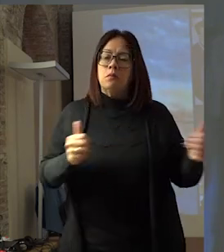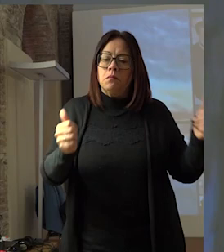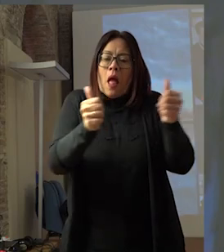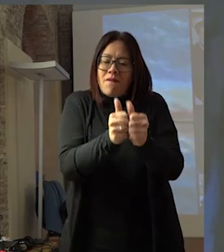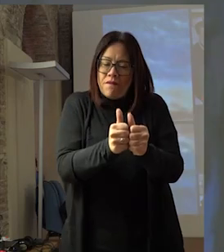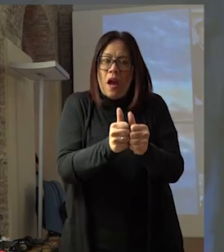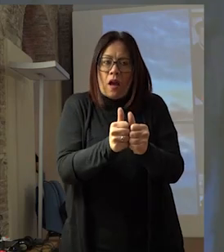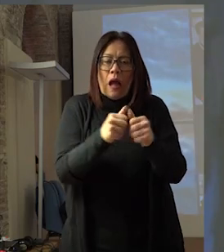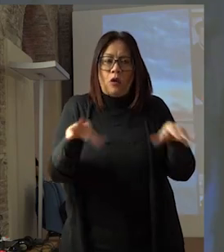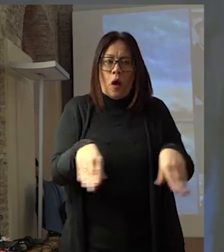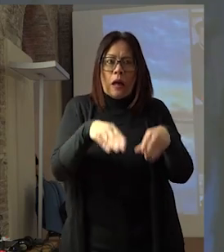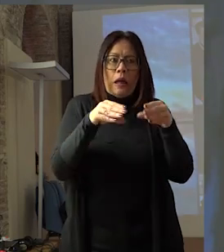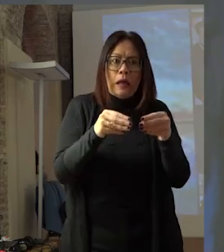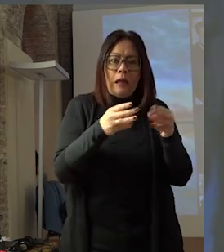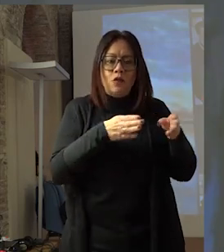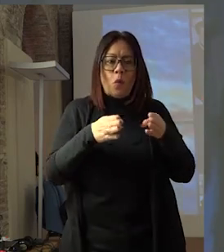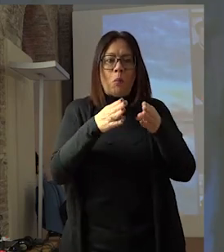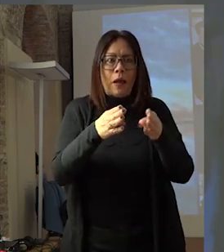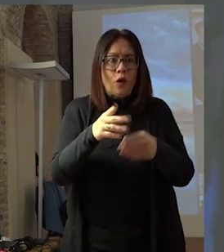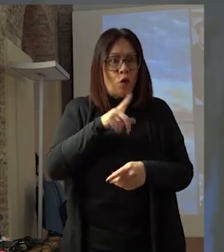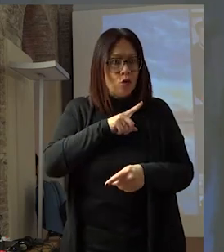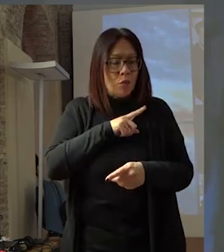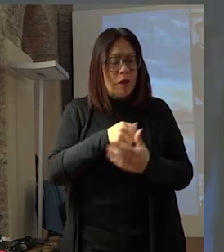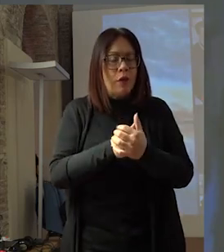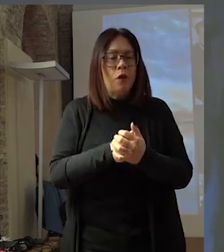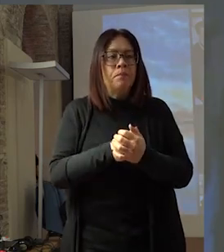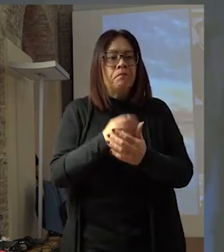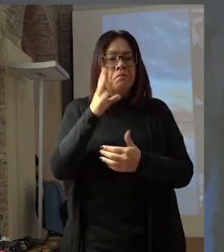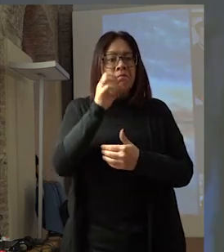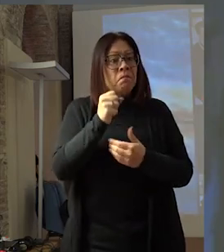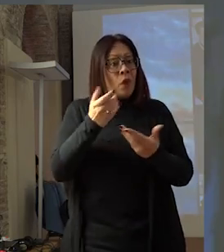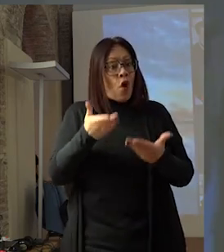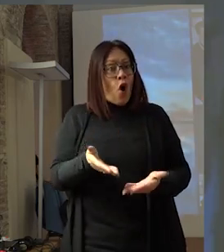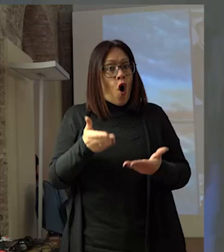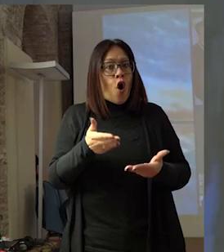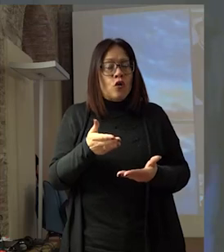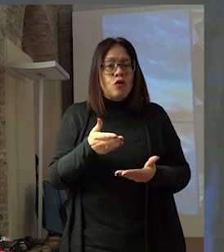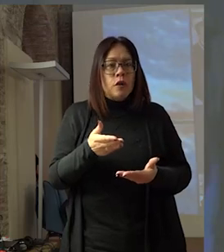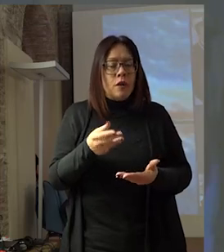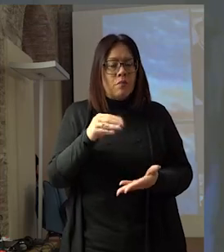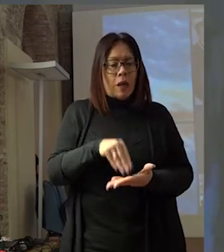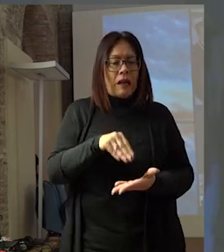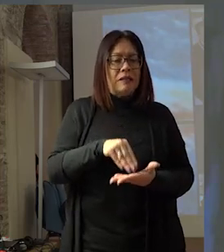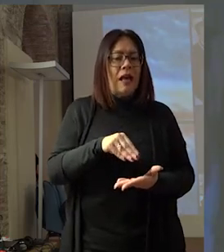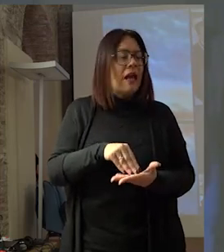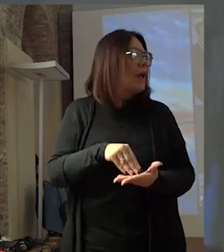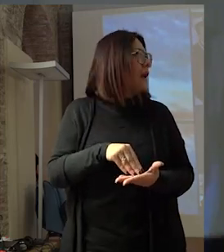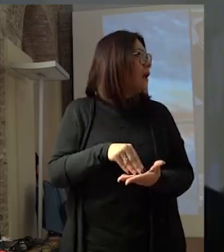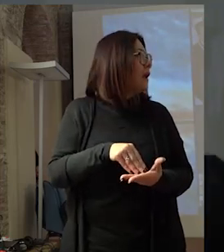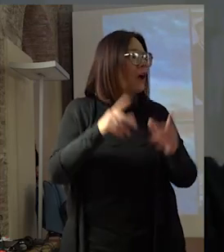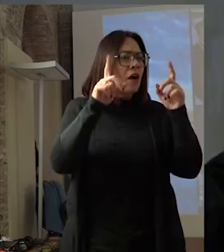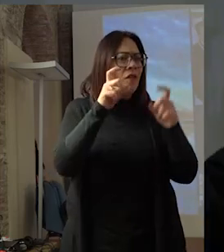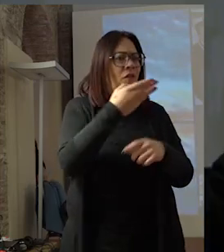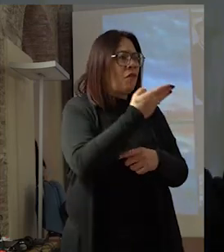insomma, all'inizio di questo percorso. Capite che oggi venire qui, togli quelle foto perché sennò mi viene